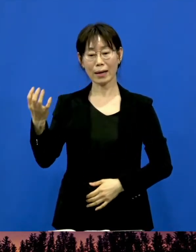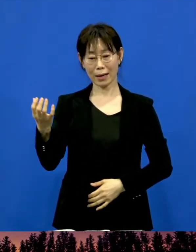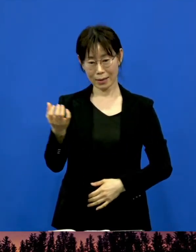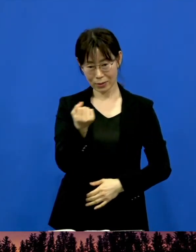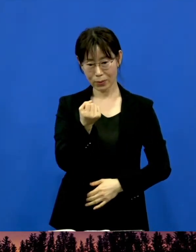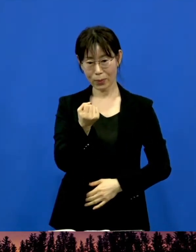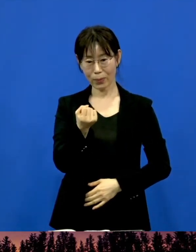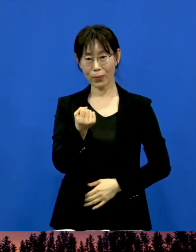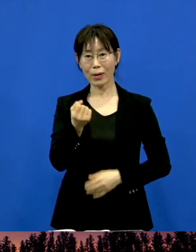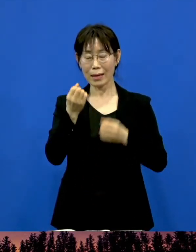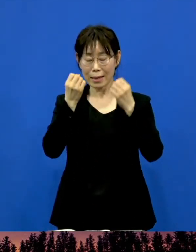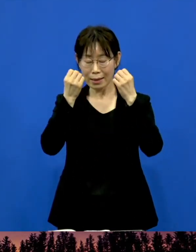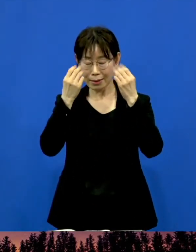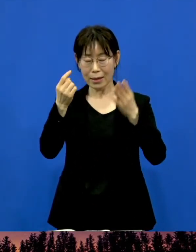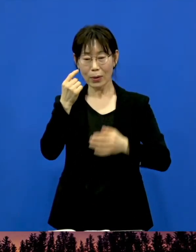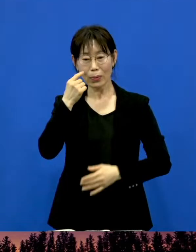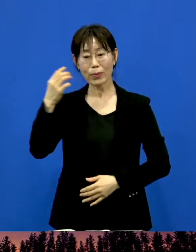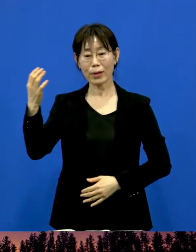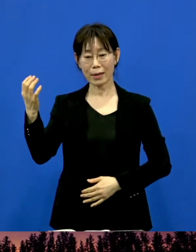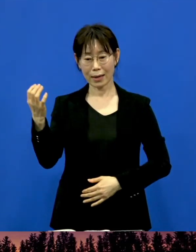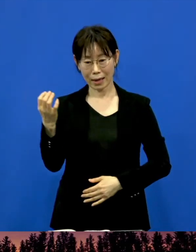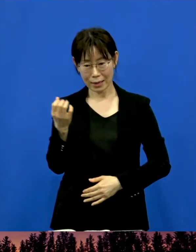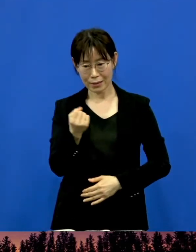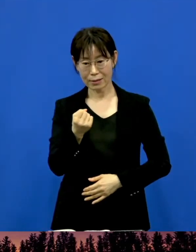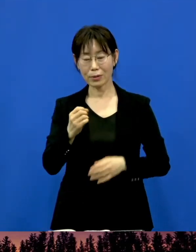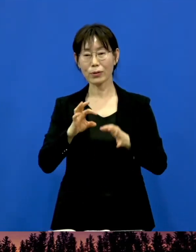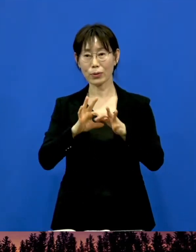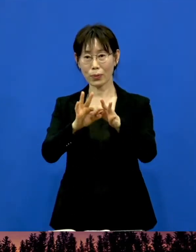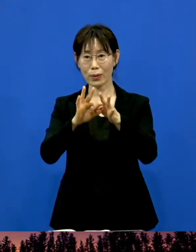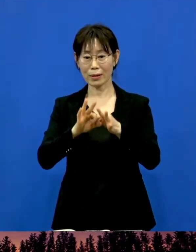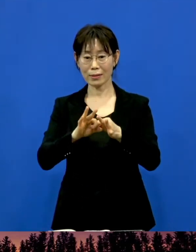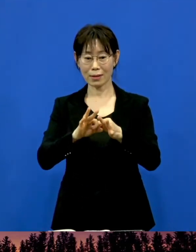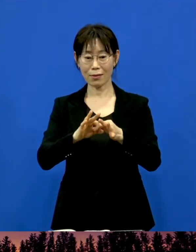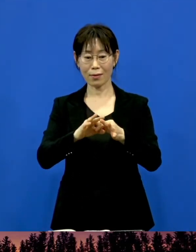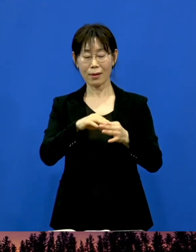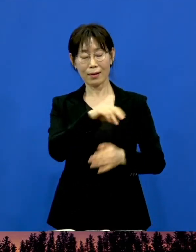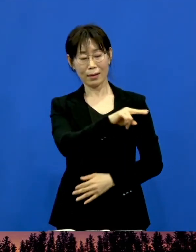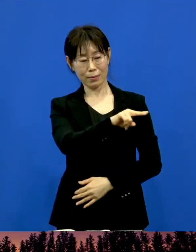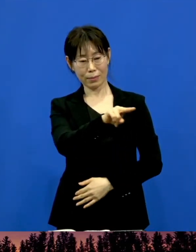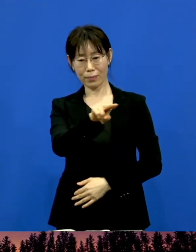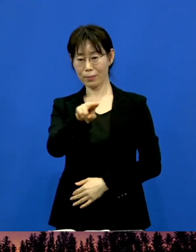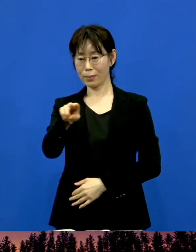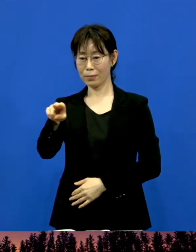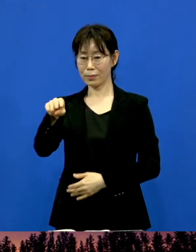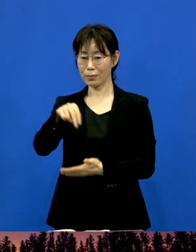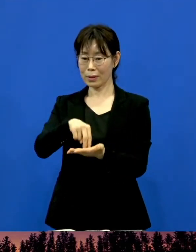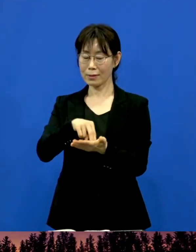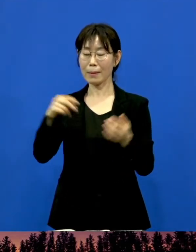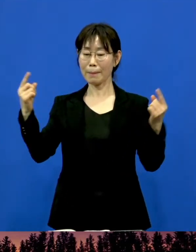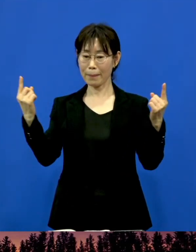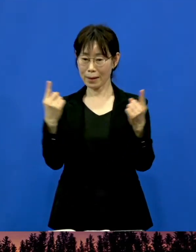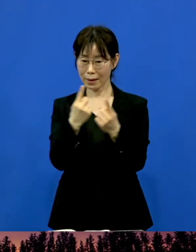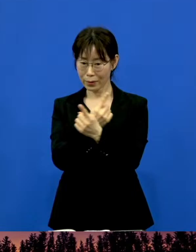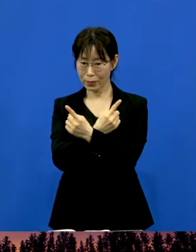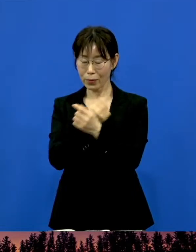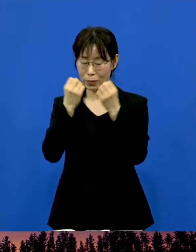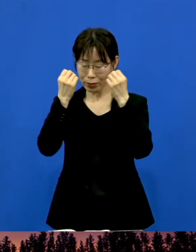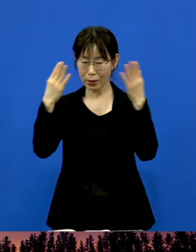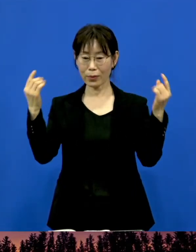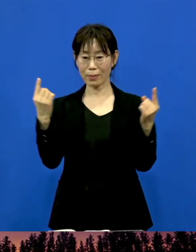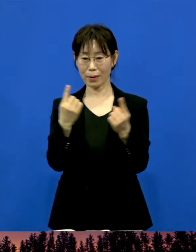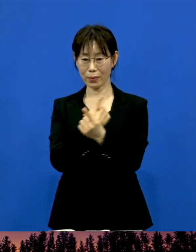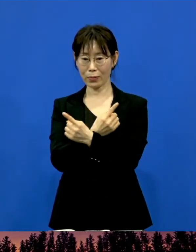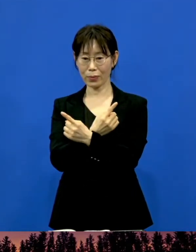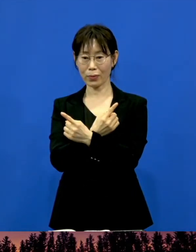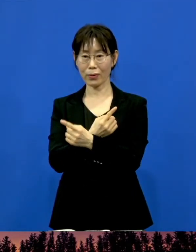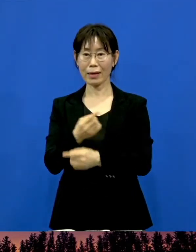새로운 안목을 가질 때 우리 주변의 사물을 바라보는 관점이 바뀌게 되고, 이전에 우리의